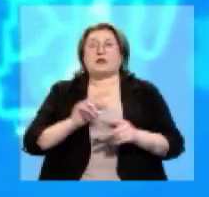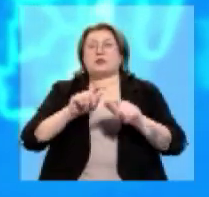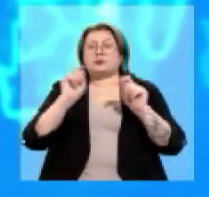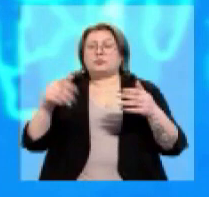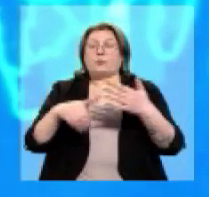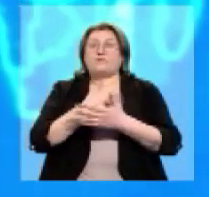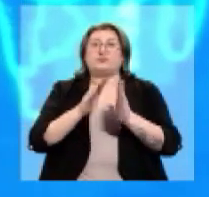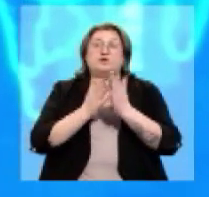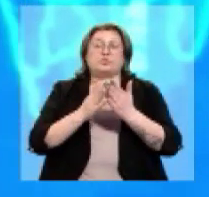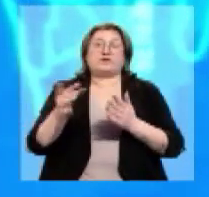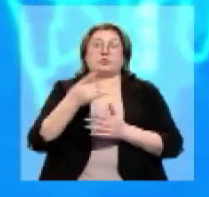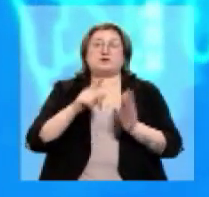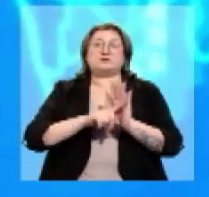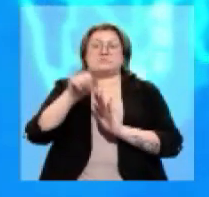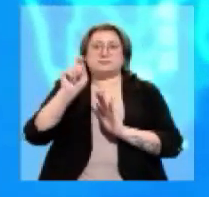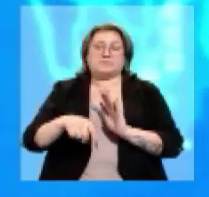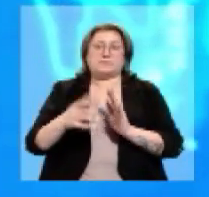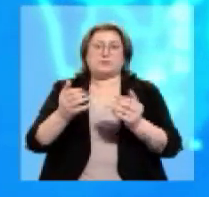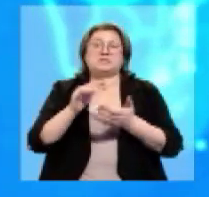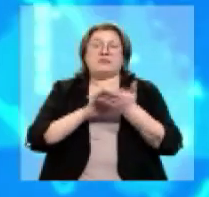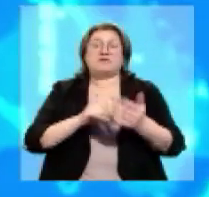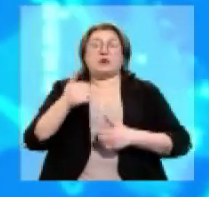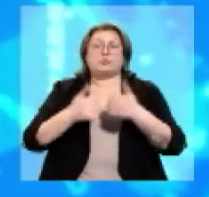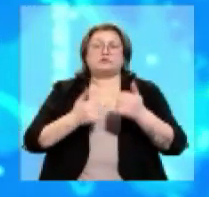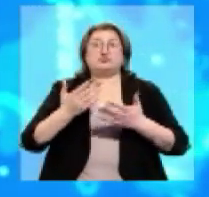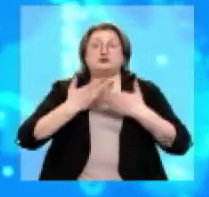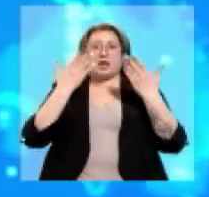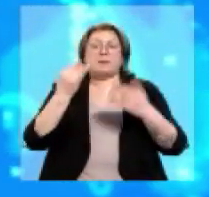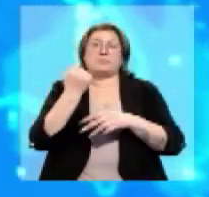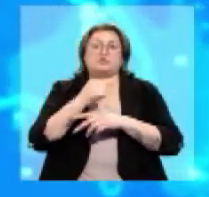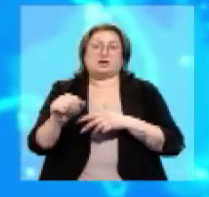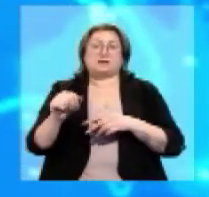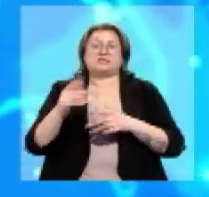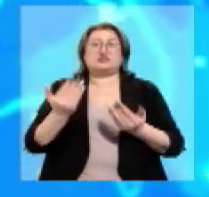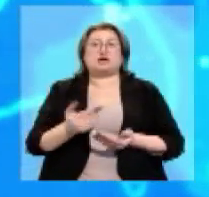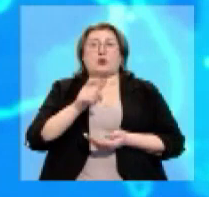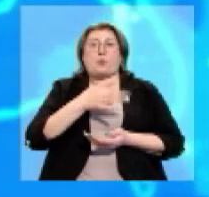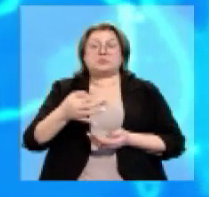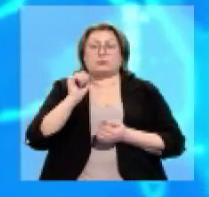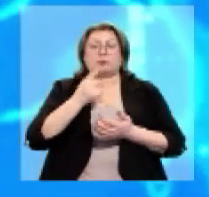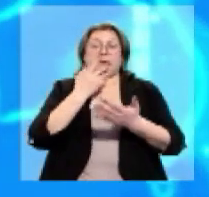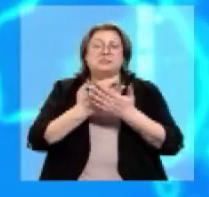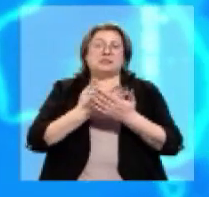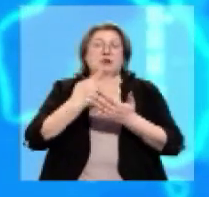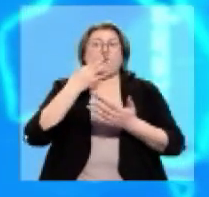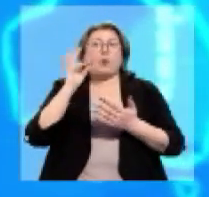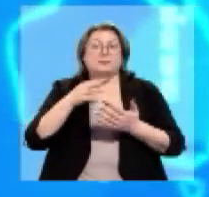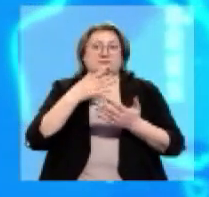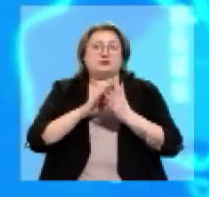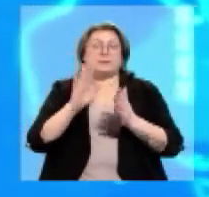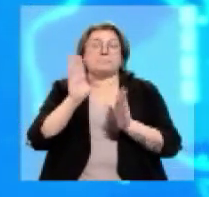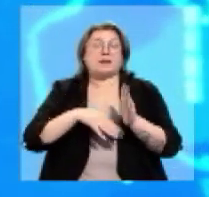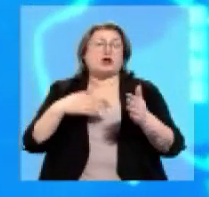Открыть новую книгу. В регионе стартовал прием заявок на конкурс «Читай и побеждай», где жители области смогут продемонстрировать навыки чтения